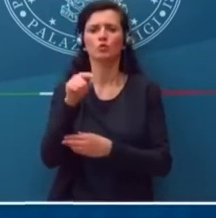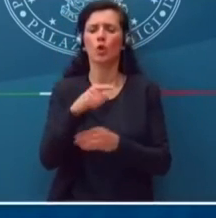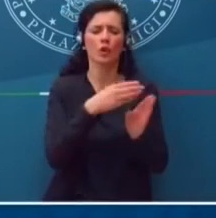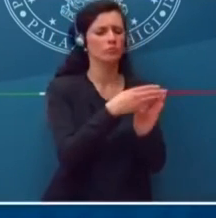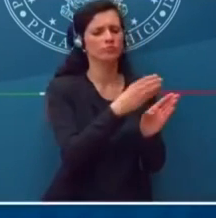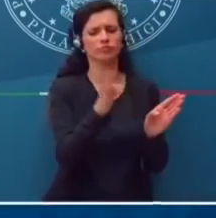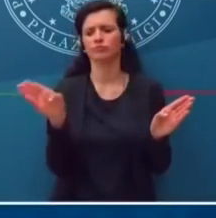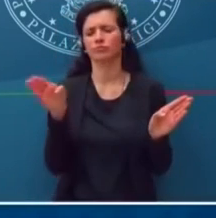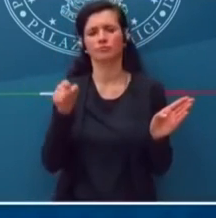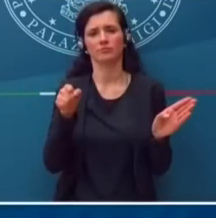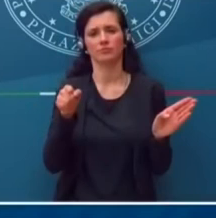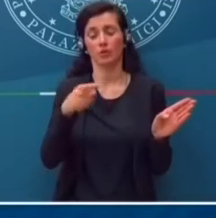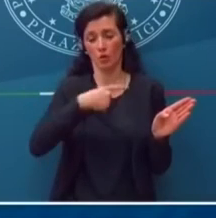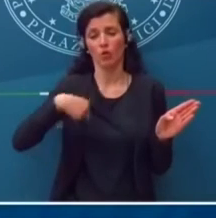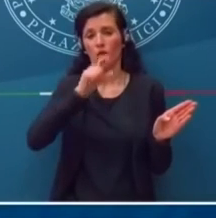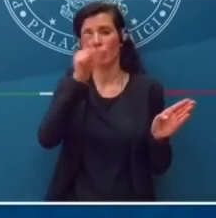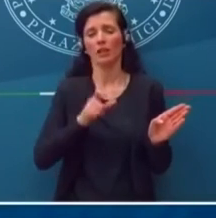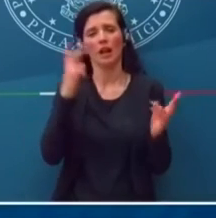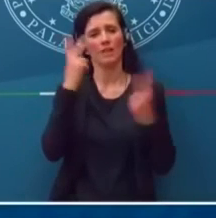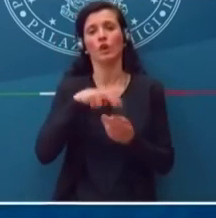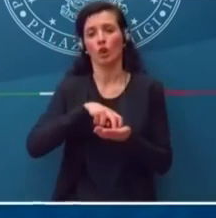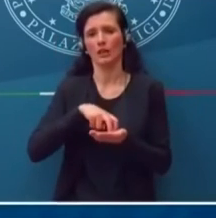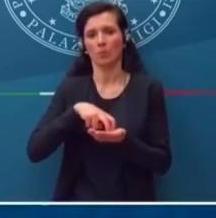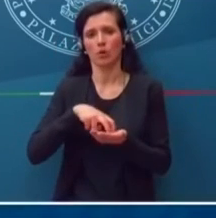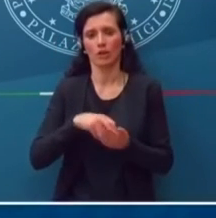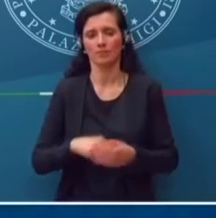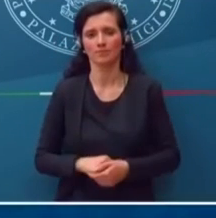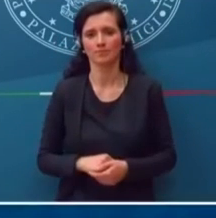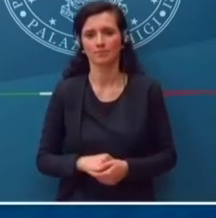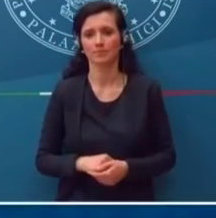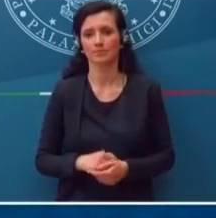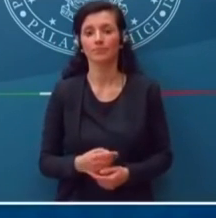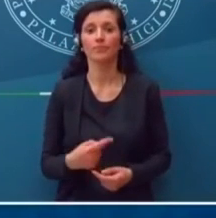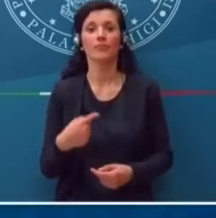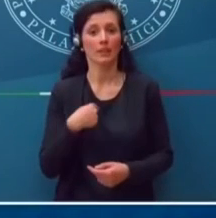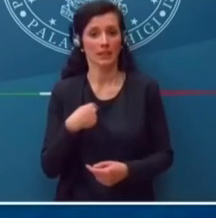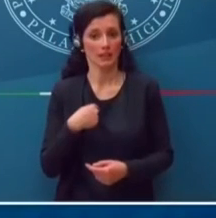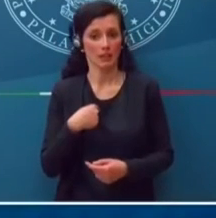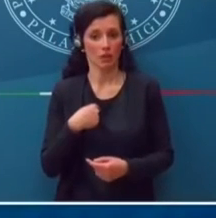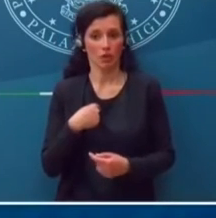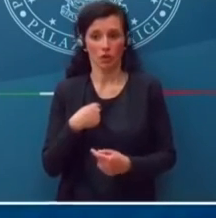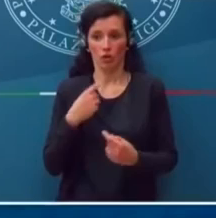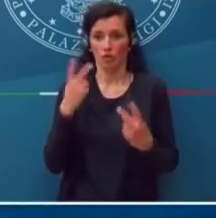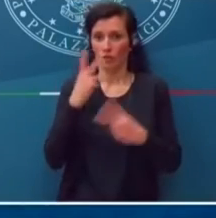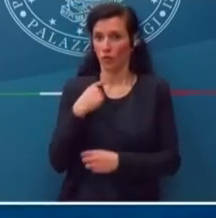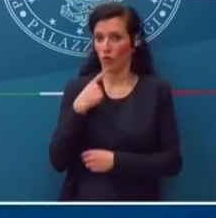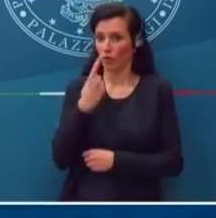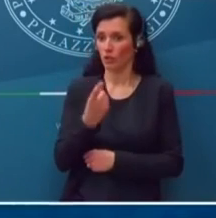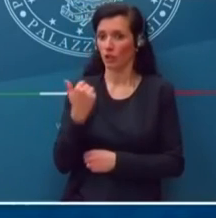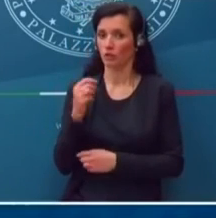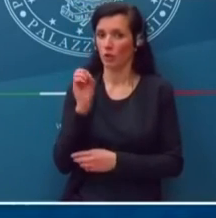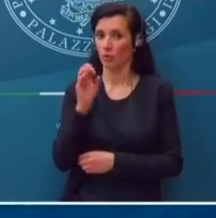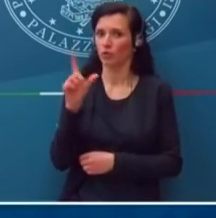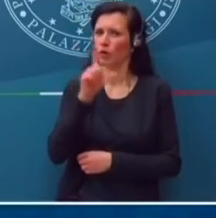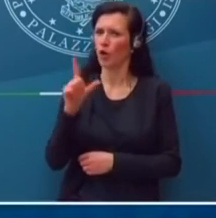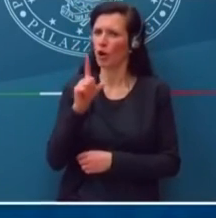campi dove eravamo molto molto deboli. Io però avevo detto al professor Locatelli di intervenire